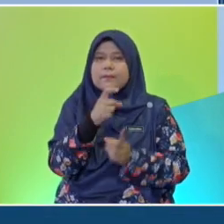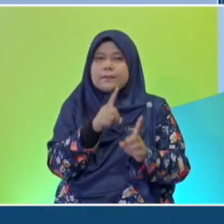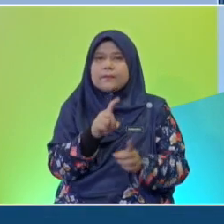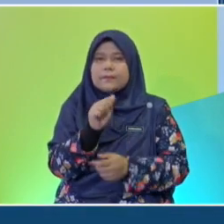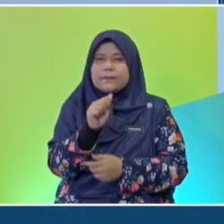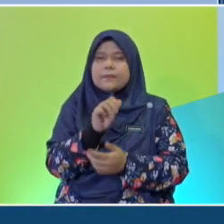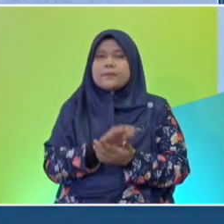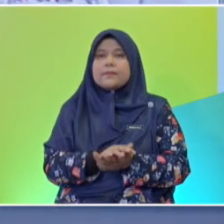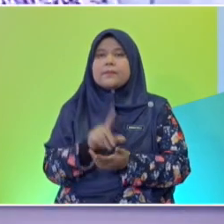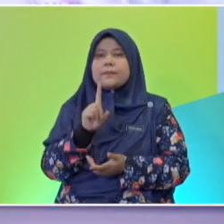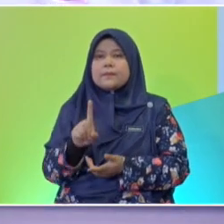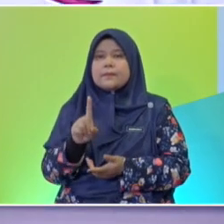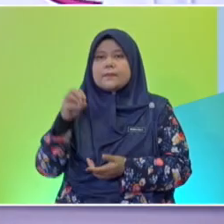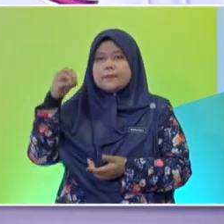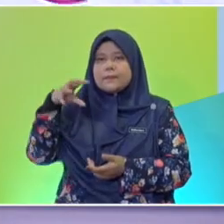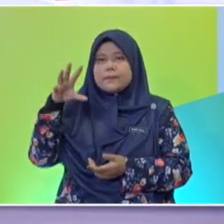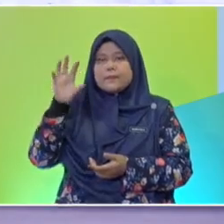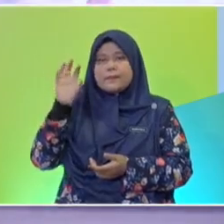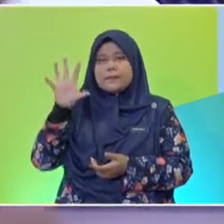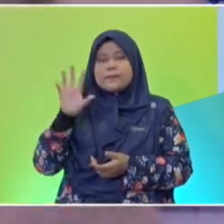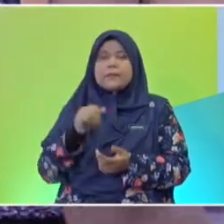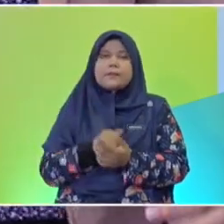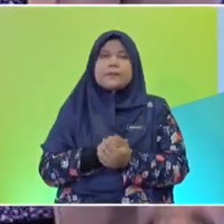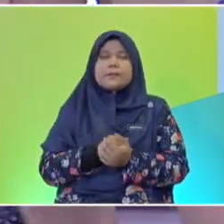satu bintang satu bintang